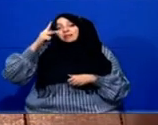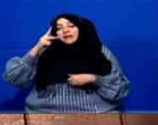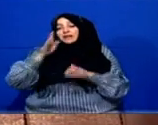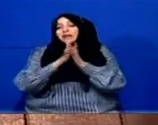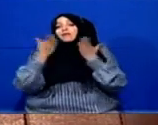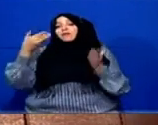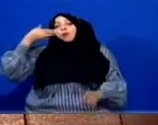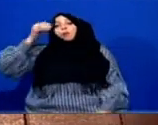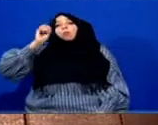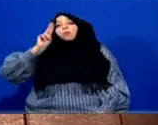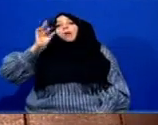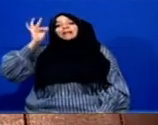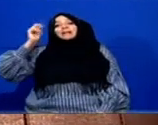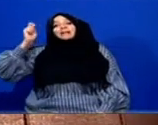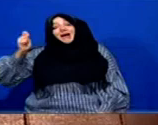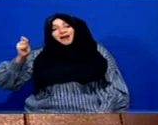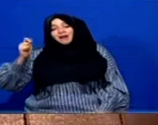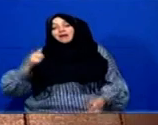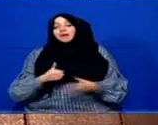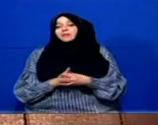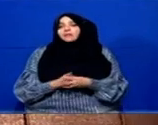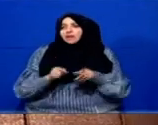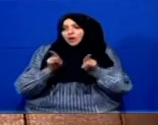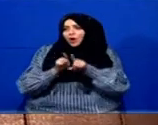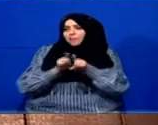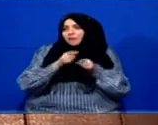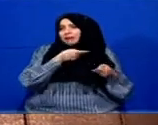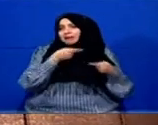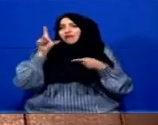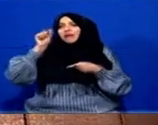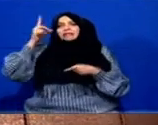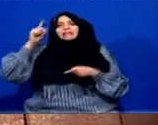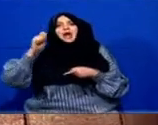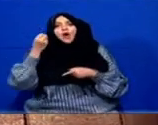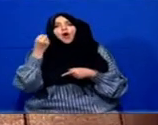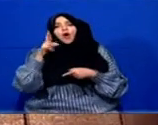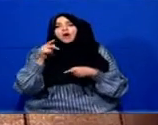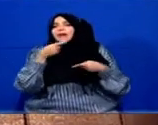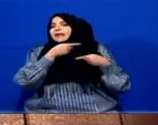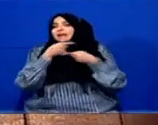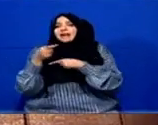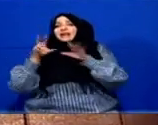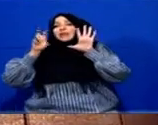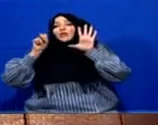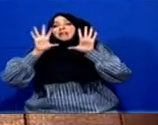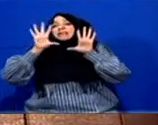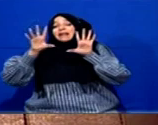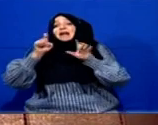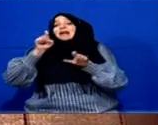اذن 20 دينار ما يقابل الان 85 غرام ذهبيا يعني